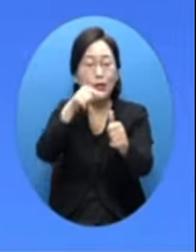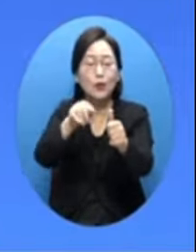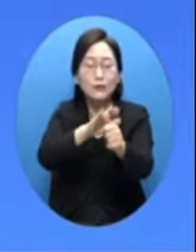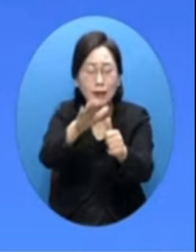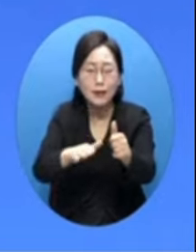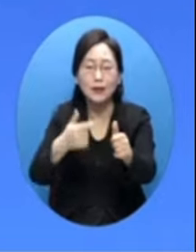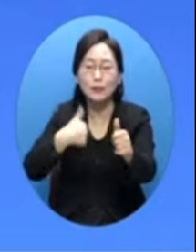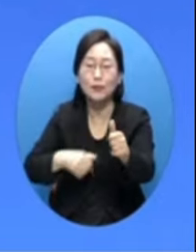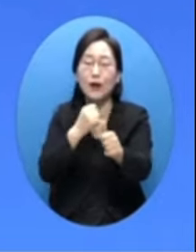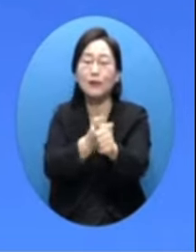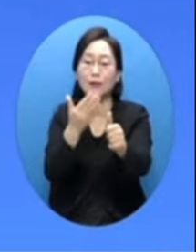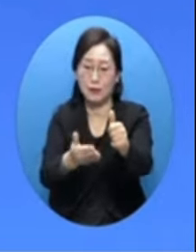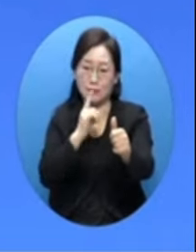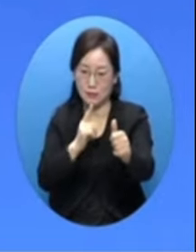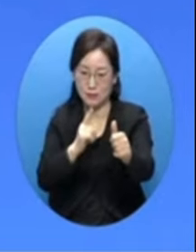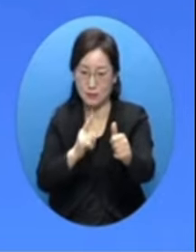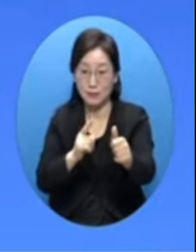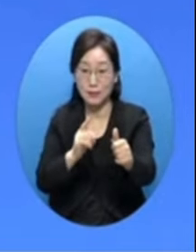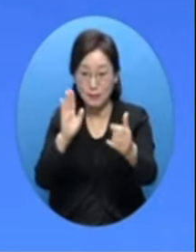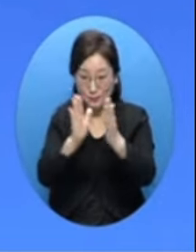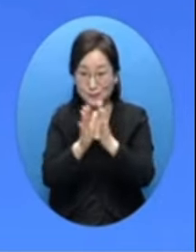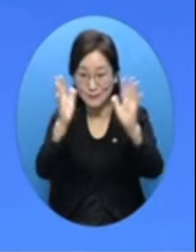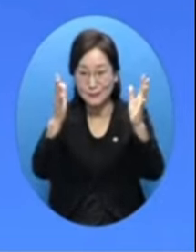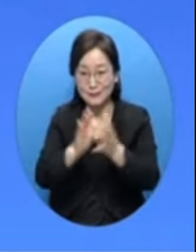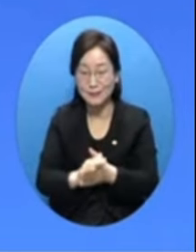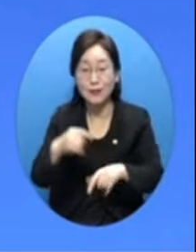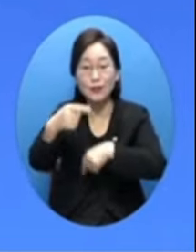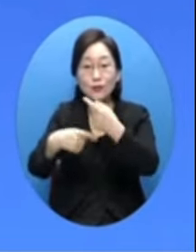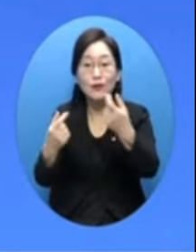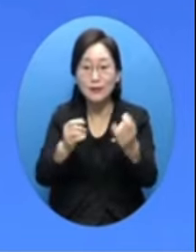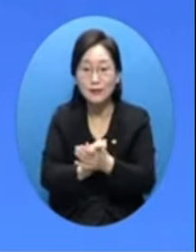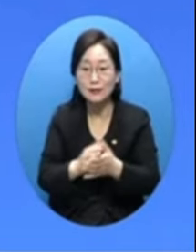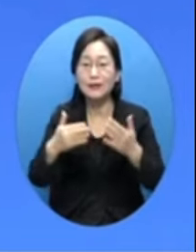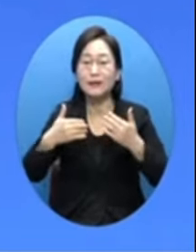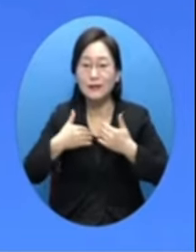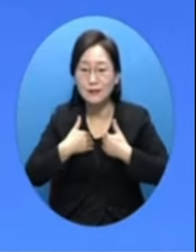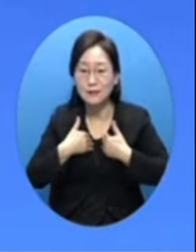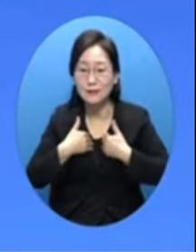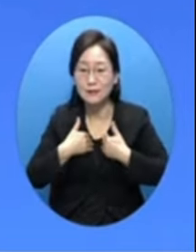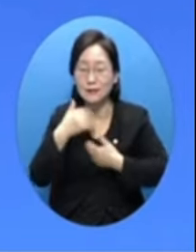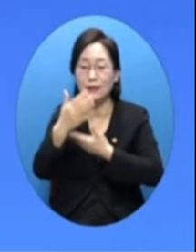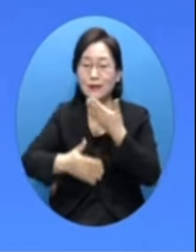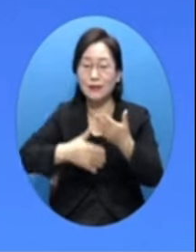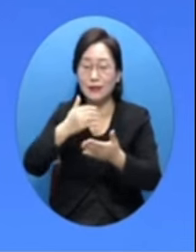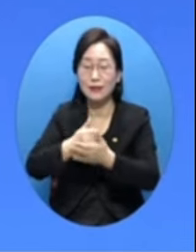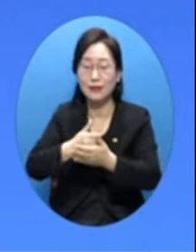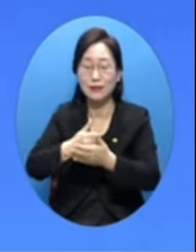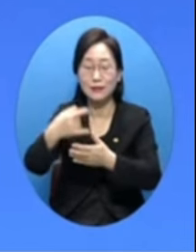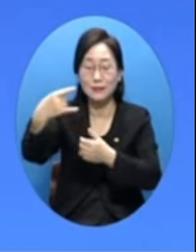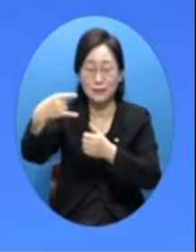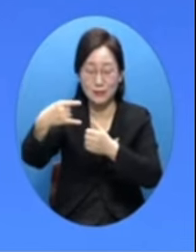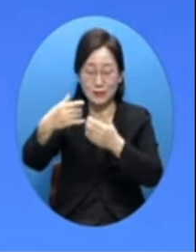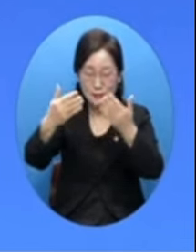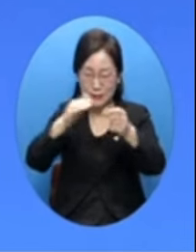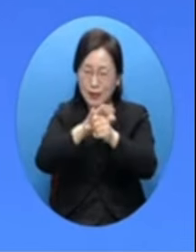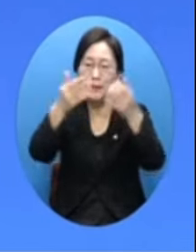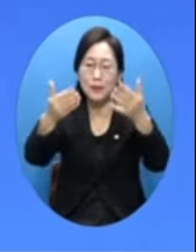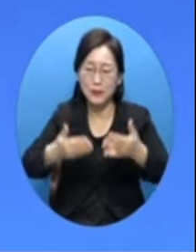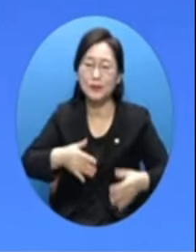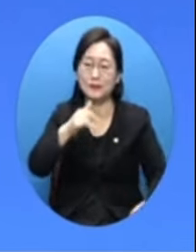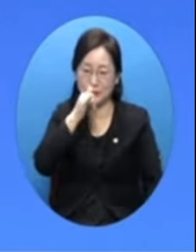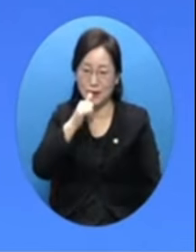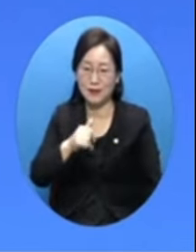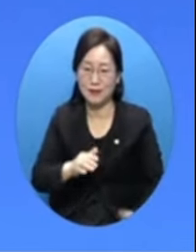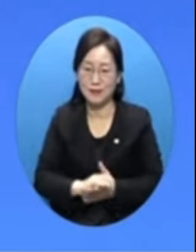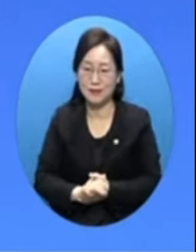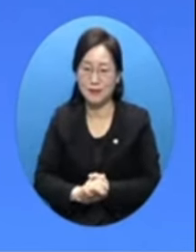기뻐하노라 할렐루야 아멘 한번 따라하시기 바랍니다 나는 나는 하나님께 사랑받고 있습니다 하께 사랑받고